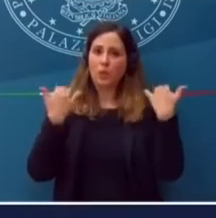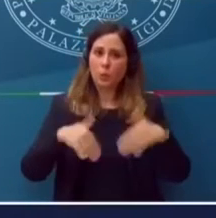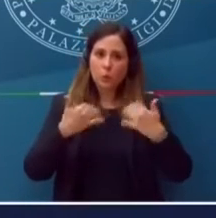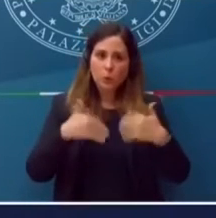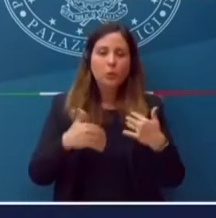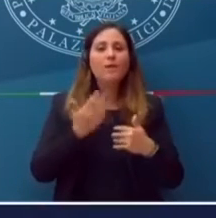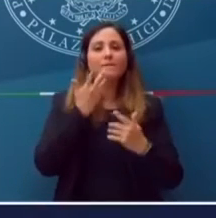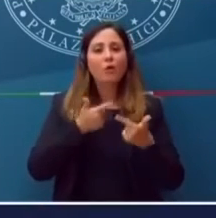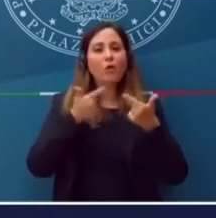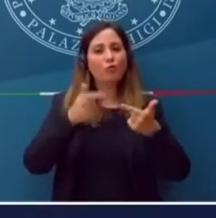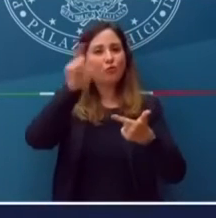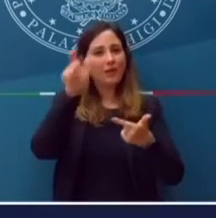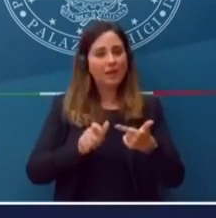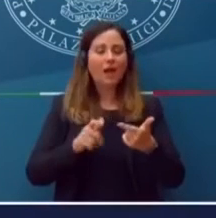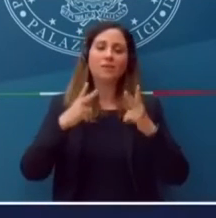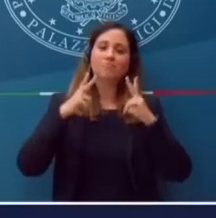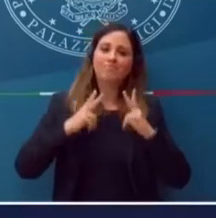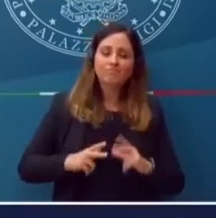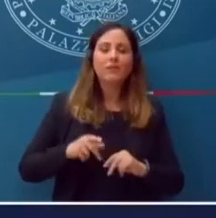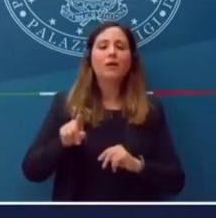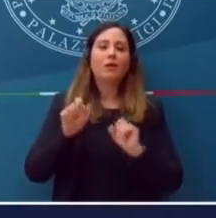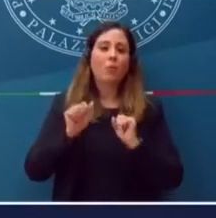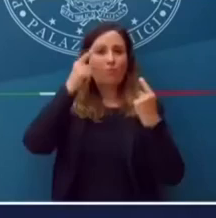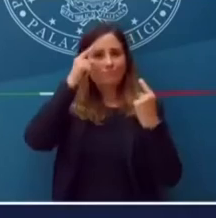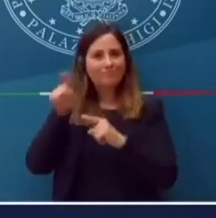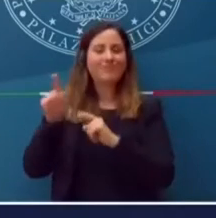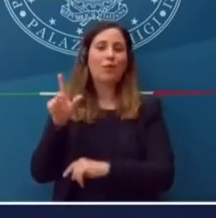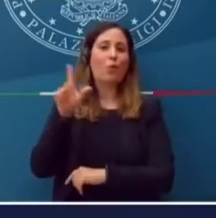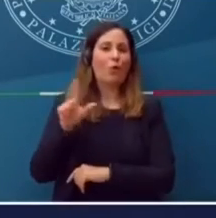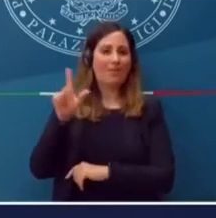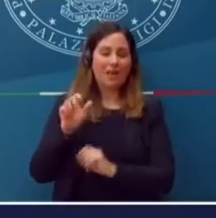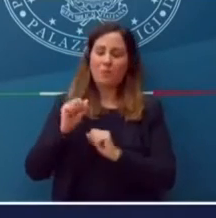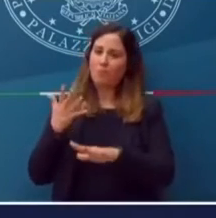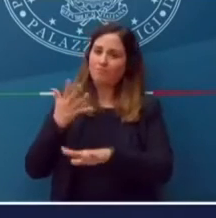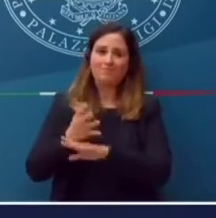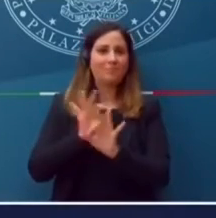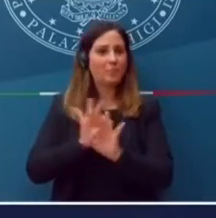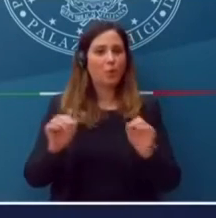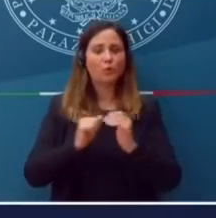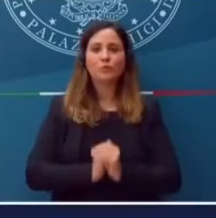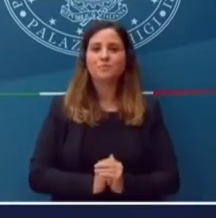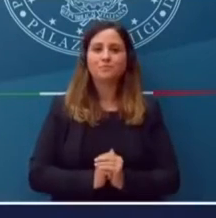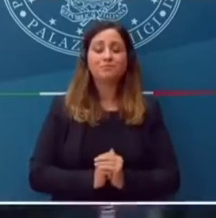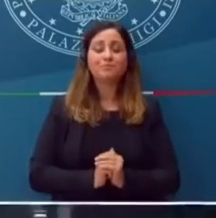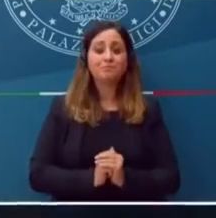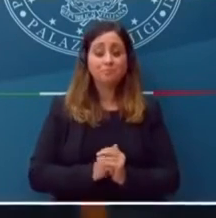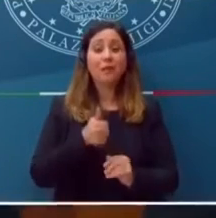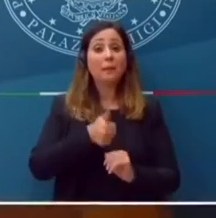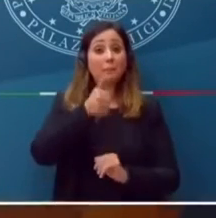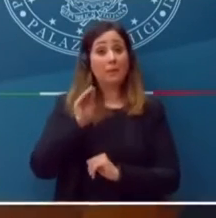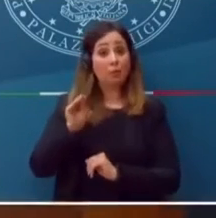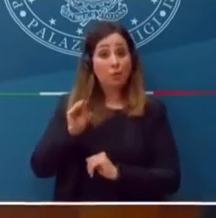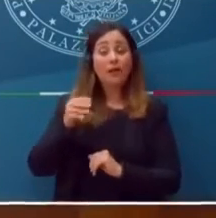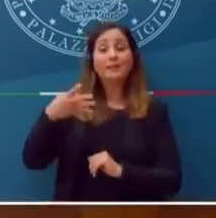rassicurare il Paese, il professor Locatelli sarà qui ad intervenire. Allora, la prima domanda viene da Mario De Pizzo